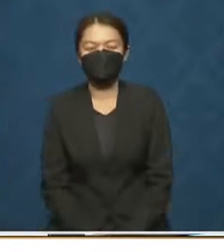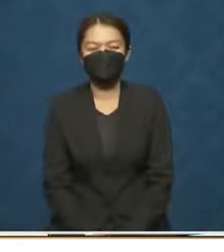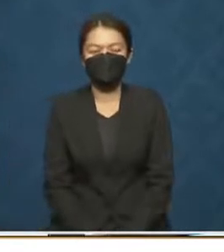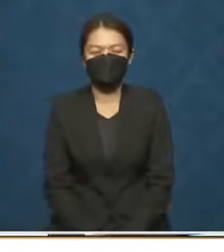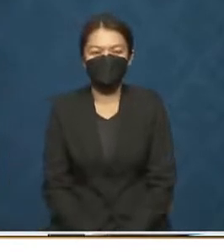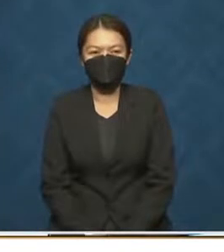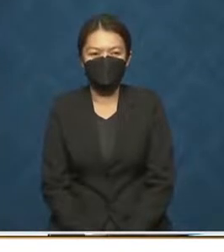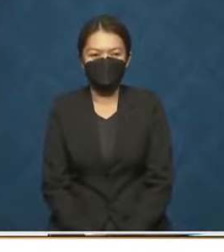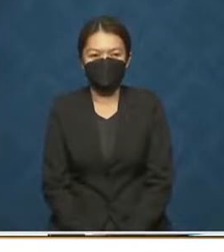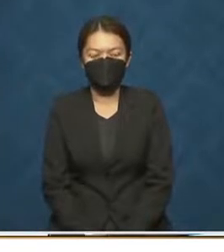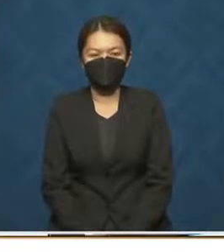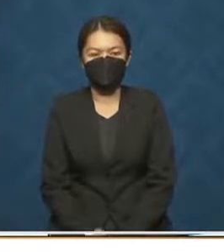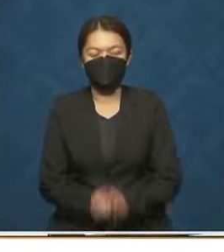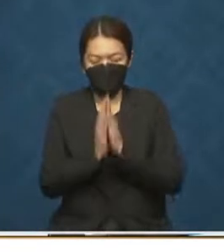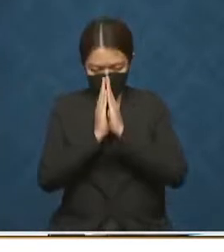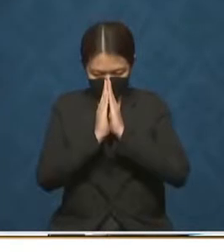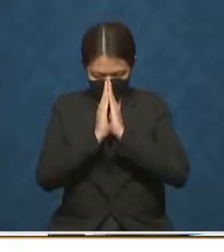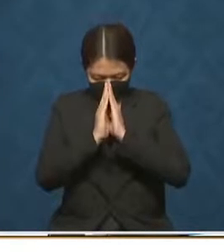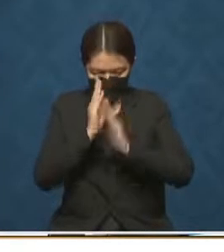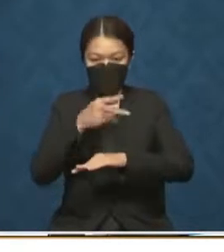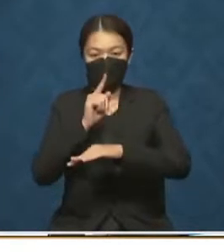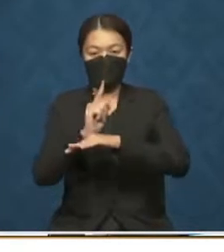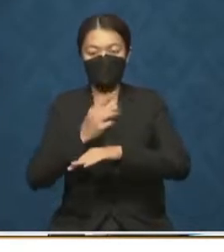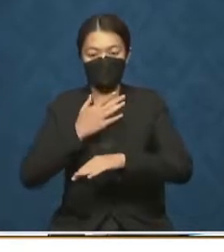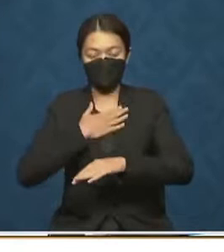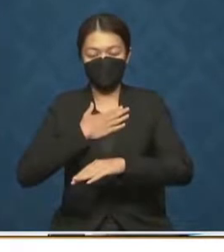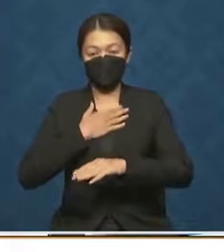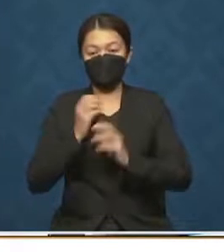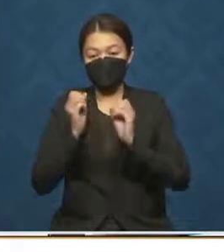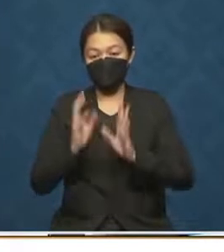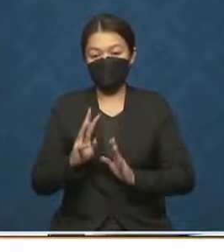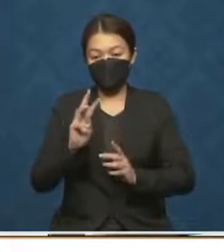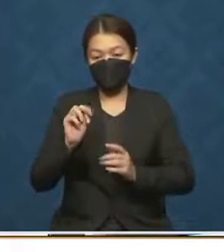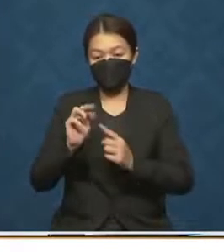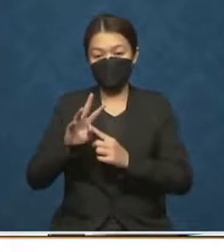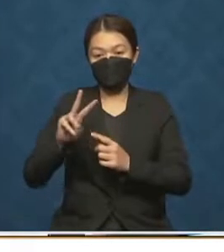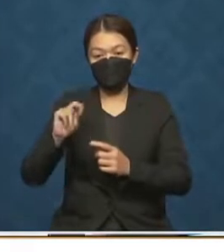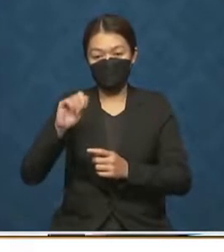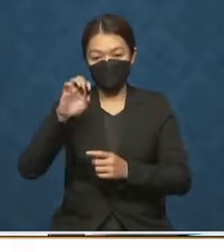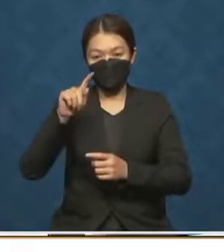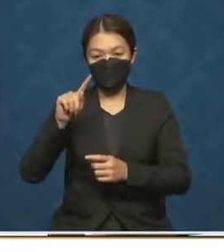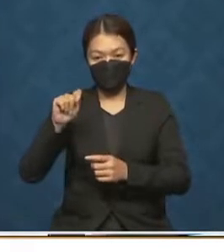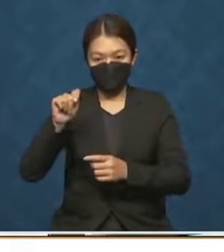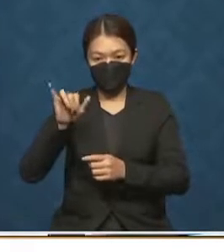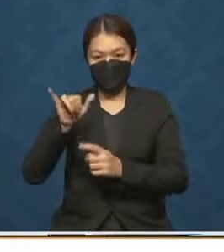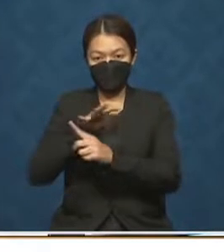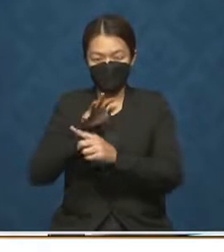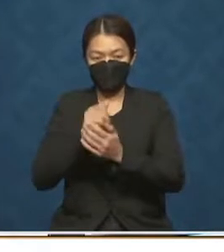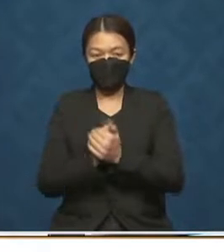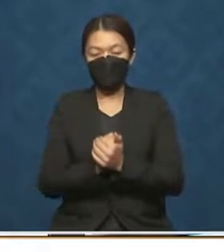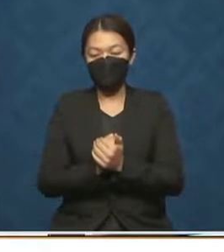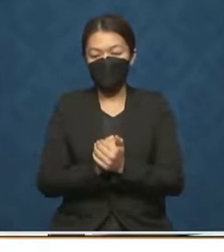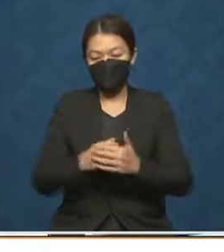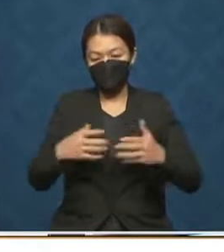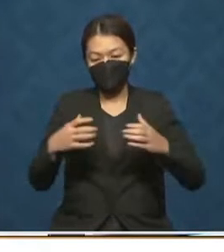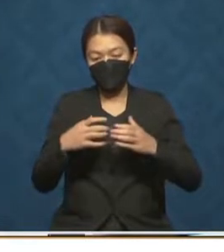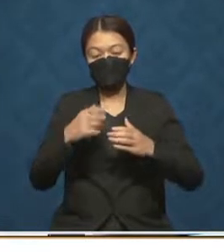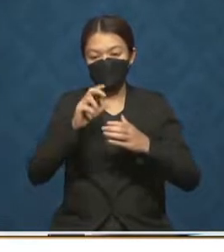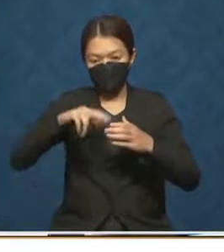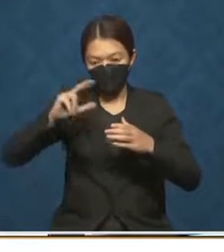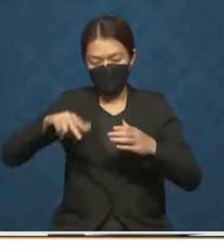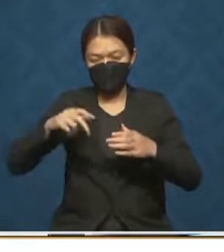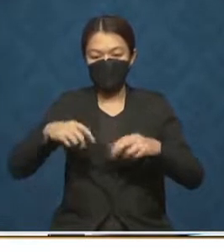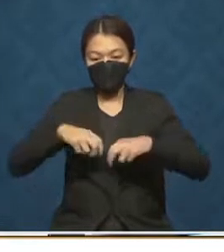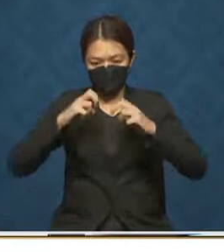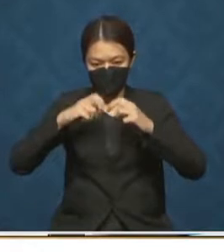บจะ่พราศที่กบครับทรูมาเจิสัพุ้มส teilweise Lux พูแทนล่าสรอน heritage Introdu